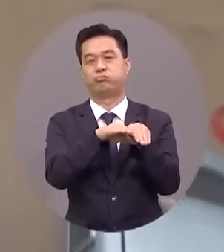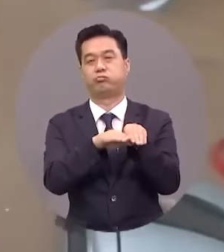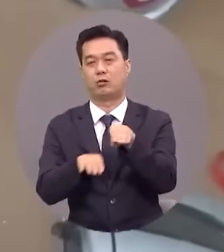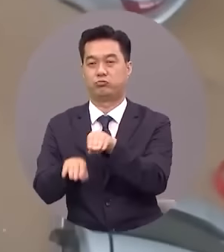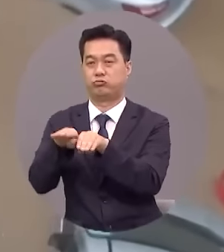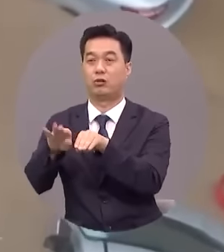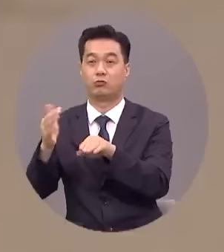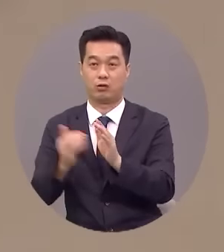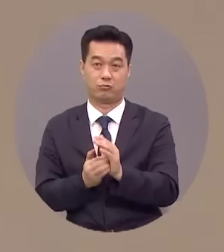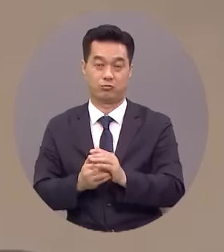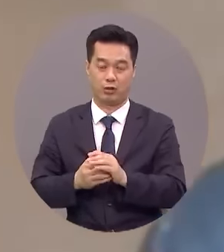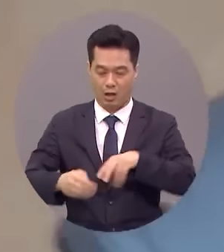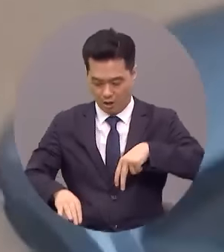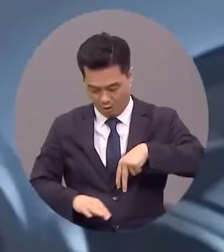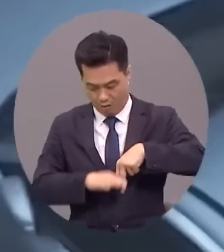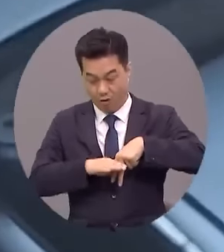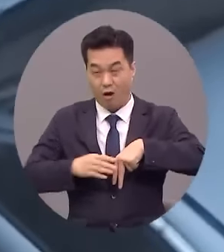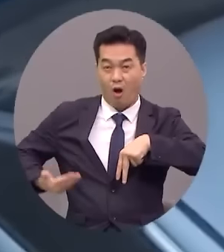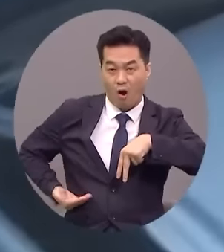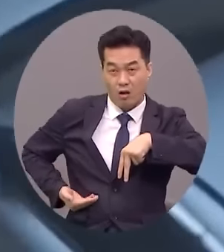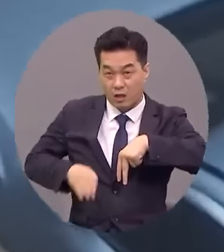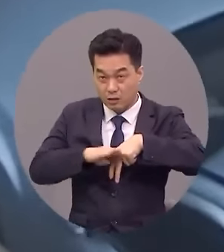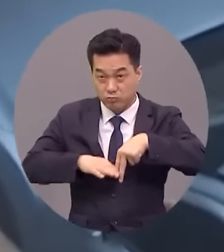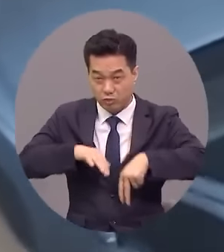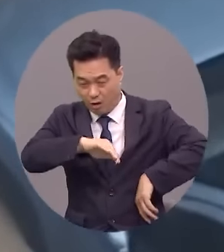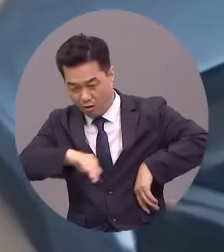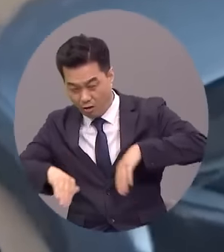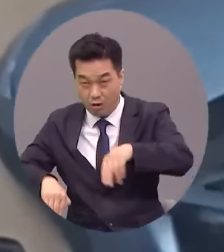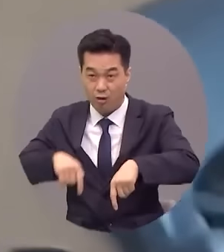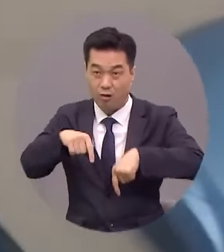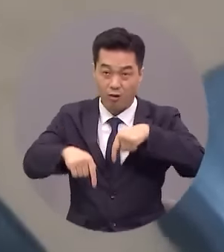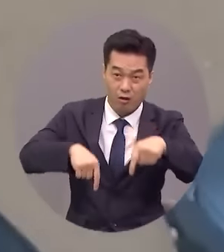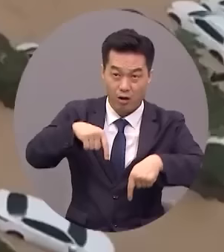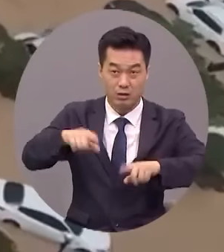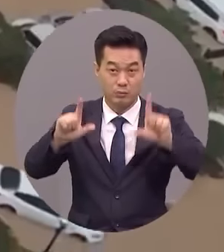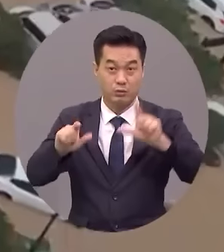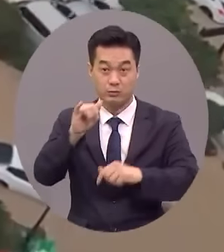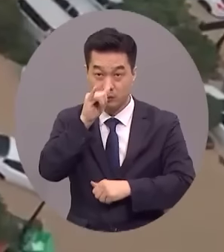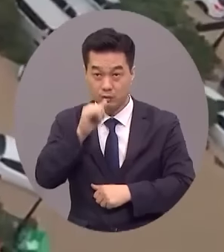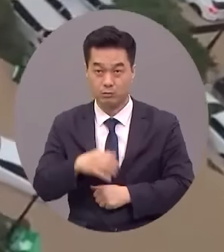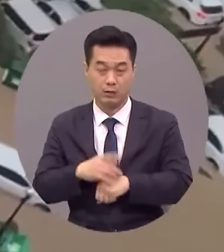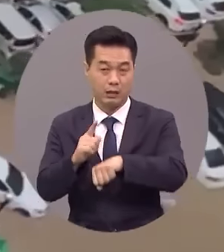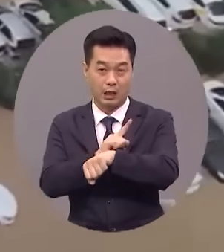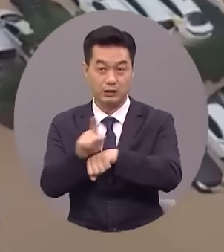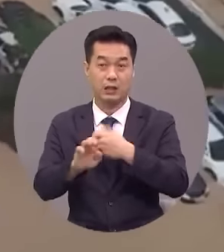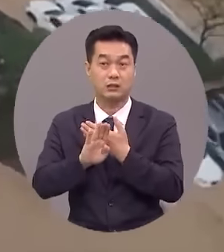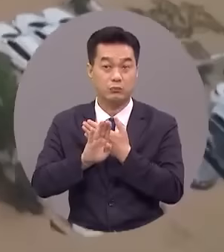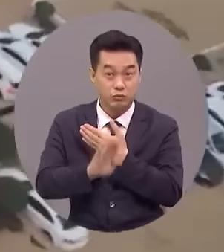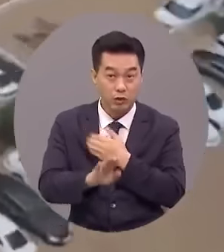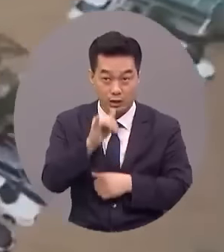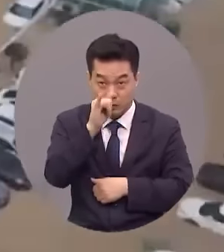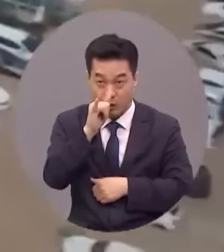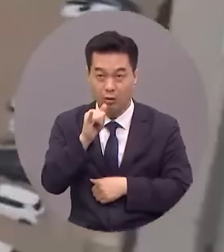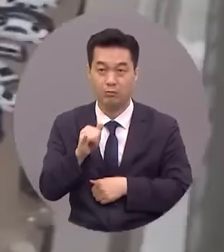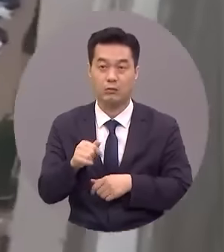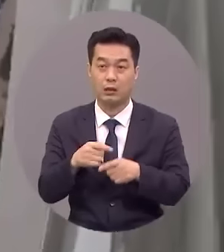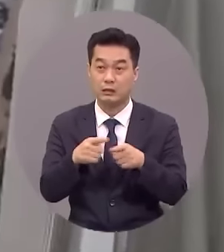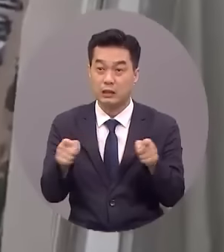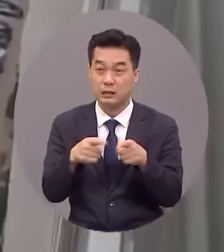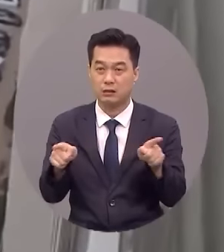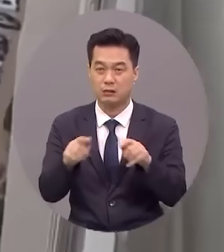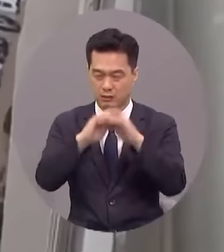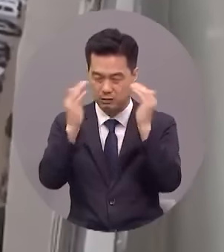잠겼고 허리 높이로 차오른 물을 헤치며 걸어가는 주민의 모습이 잡혔습니다. 한 시간쯤 더 지나자 지상 주차장은 거의